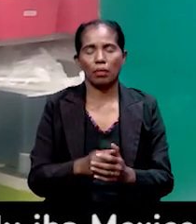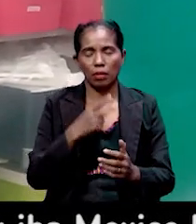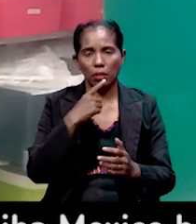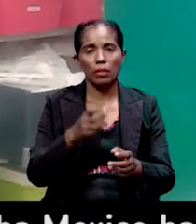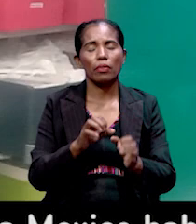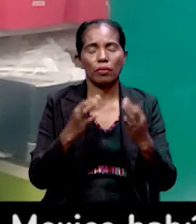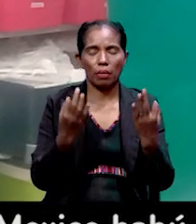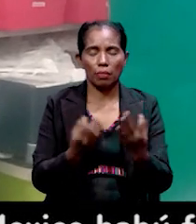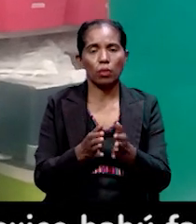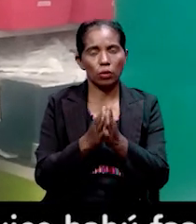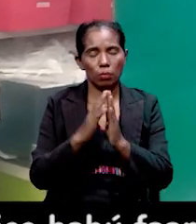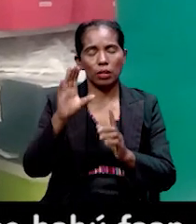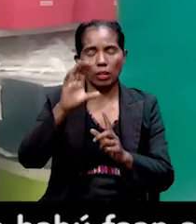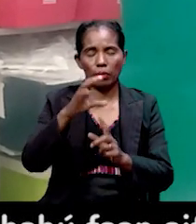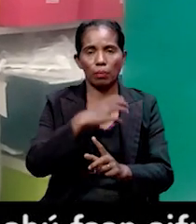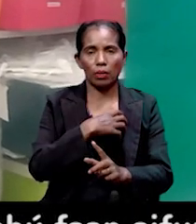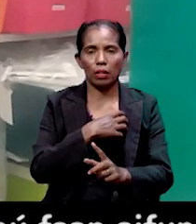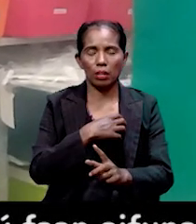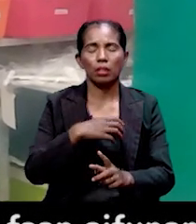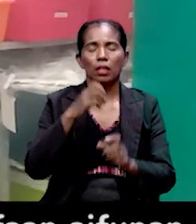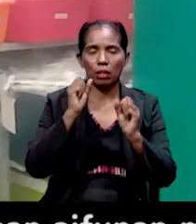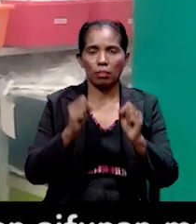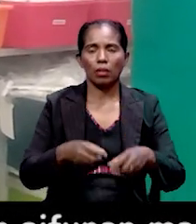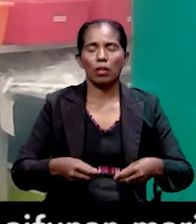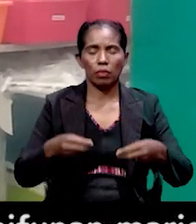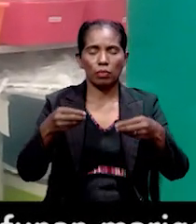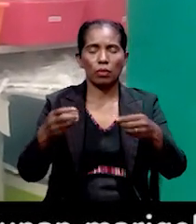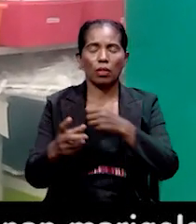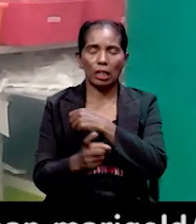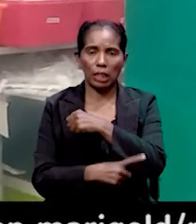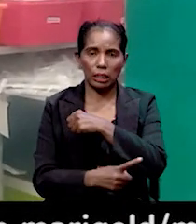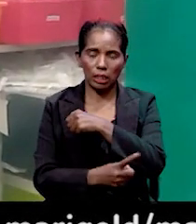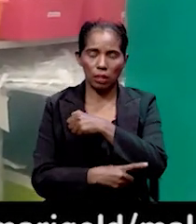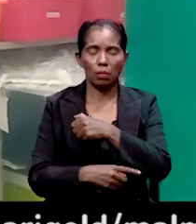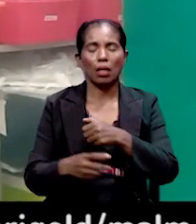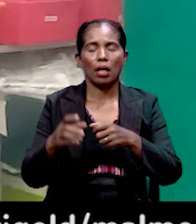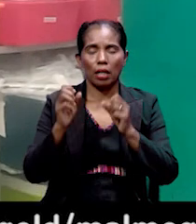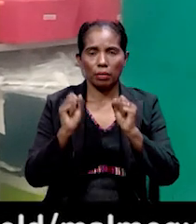komando Jeral Penteli atu futi medida ruma ba polisian nebe komete aktu krimine